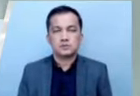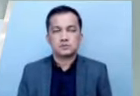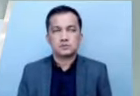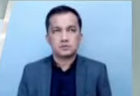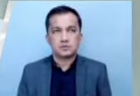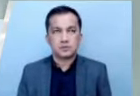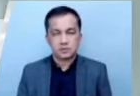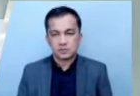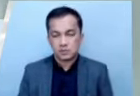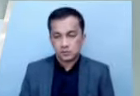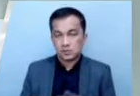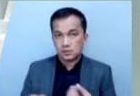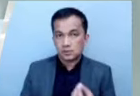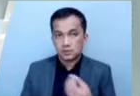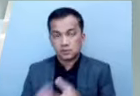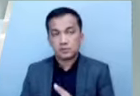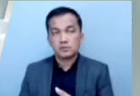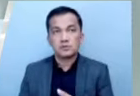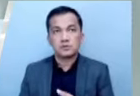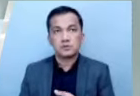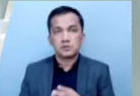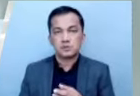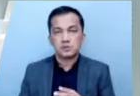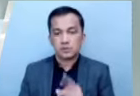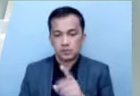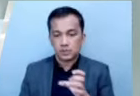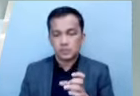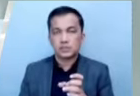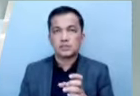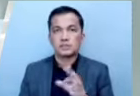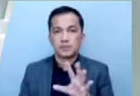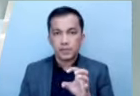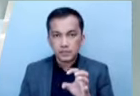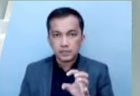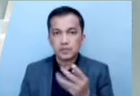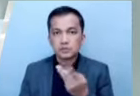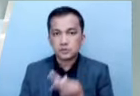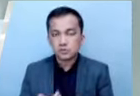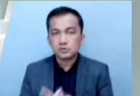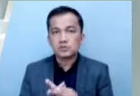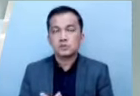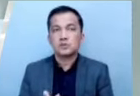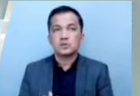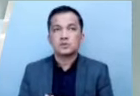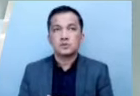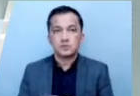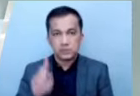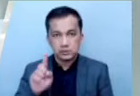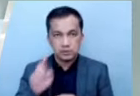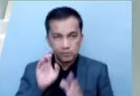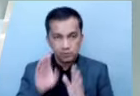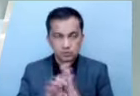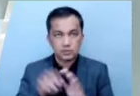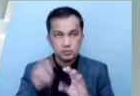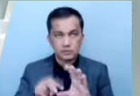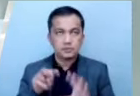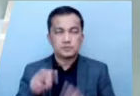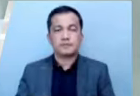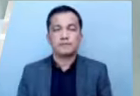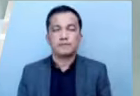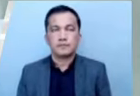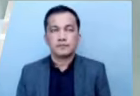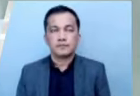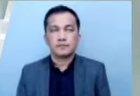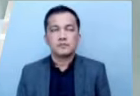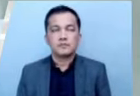ng 100 pesos, 500 pesos per photo and video. Eh, ang